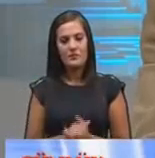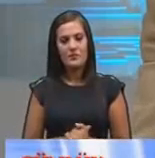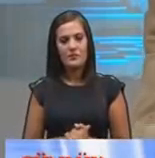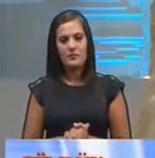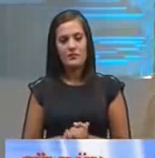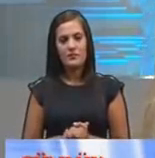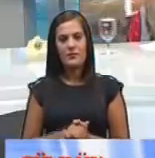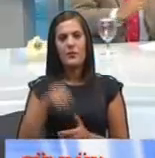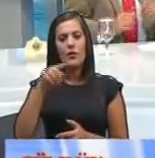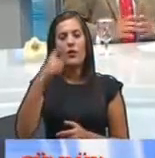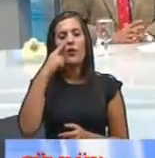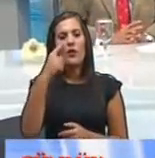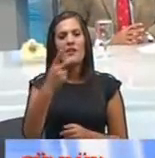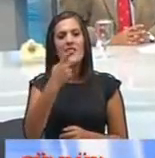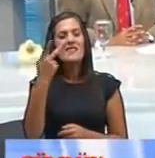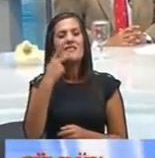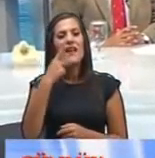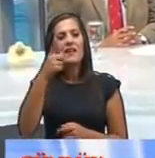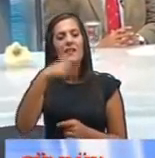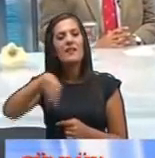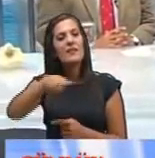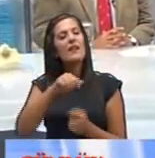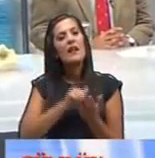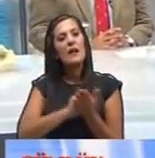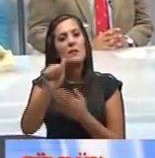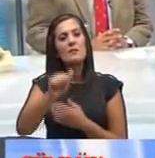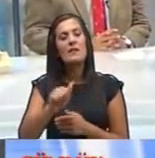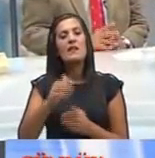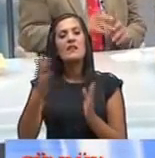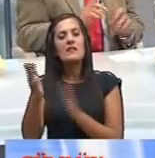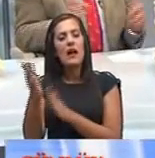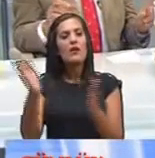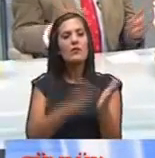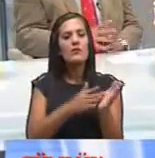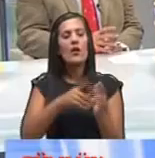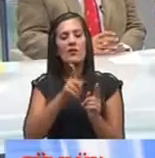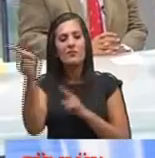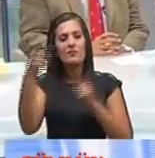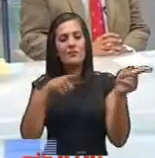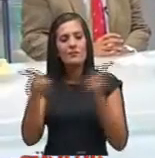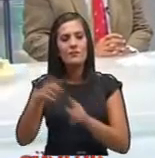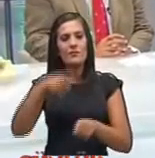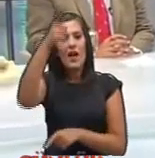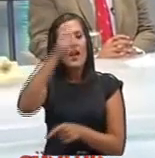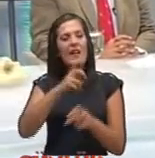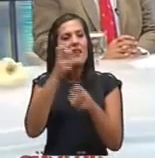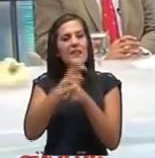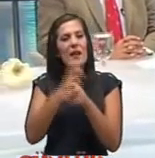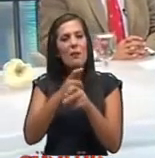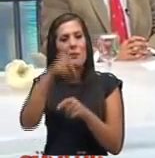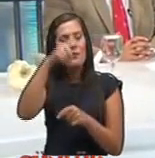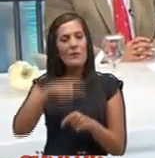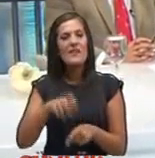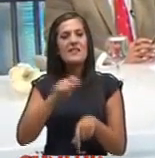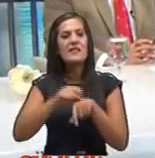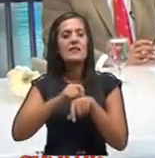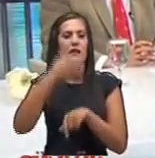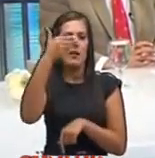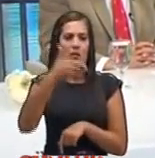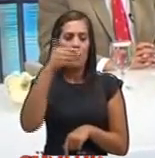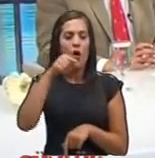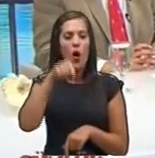Tamam. Evet. Burada gördüğümüz sarı şeylerde sağda ve solda bütün omurilik kanalı boyunca çıkan sinirleri ifade